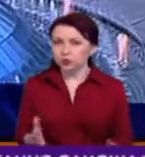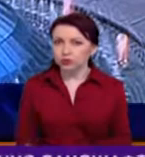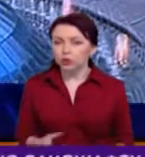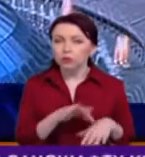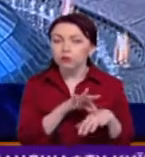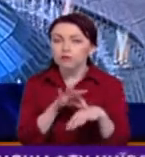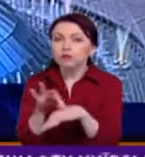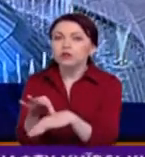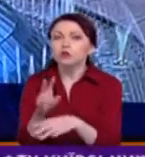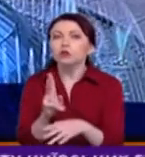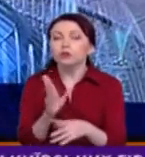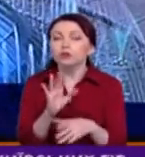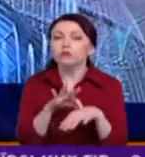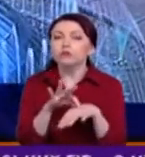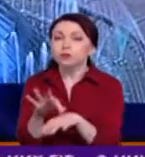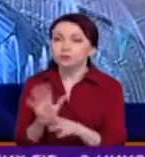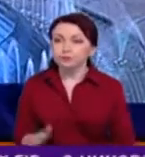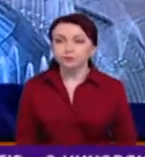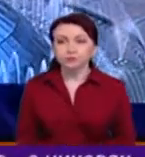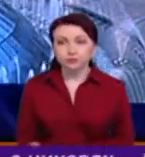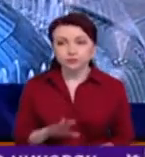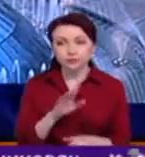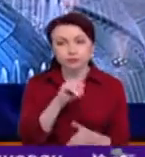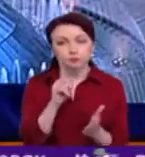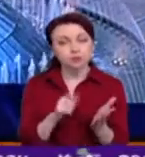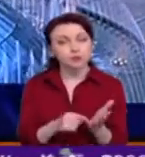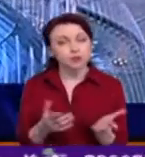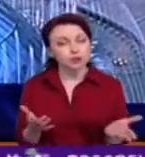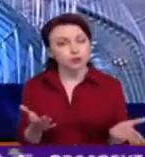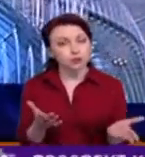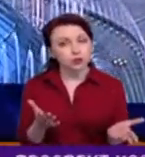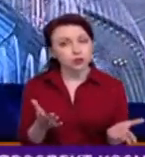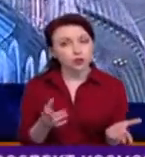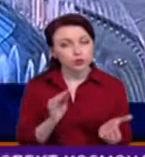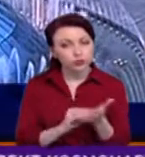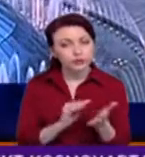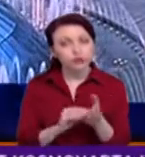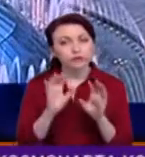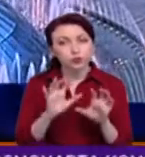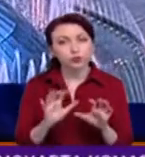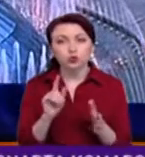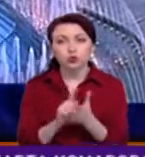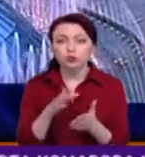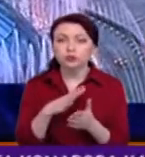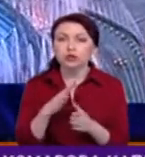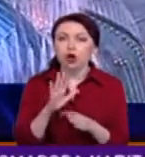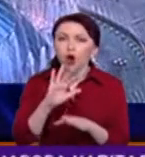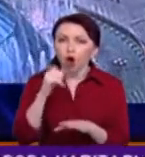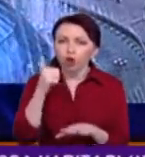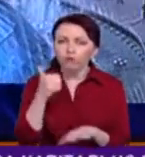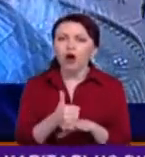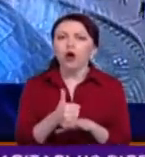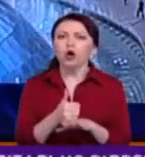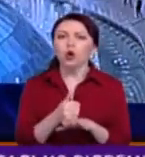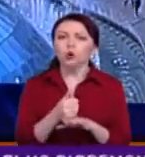президента буде під питанням, тому що там чітко написано, що приводить голова Конституційного суду. Не особа, що заміщує, не старший за